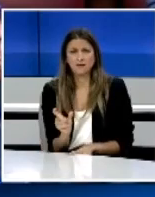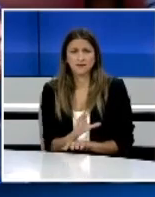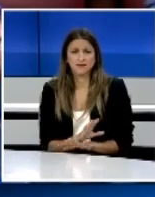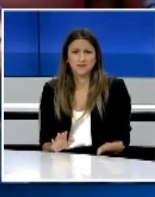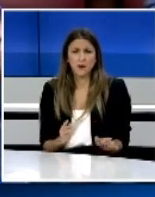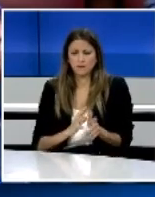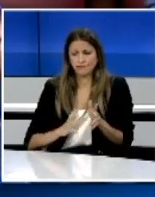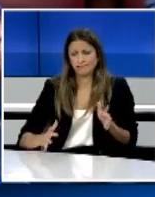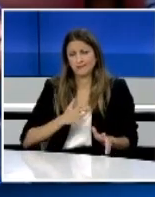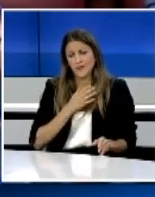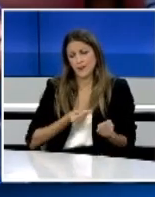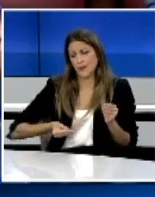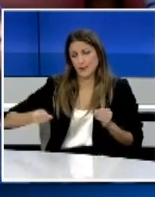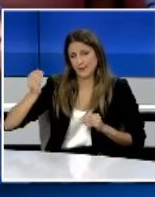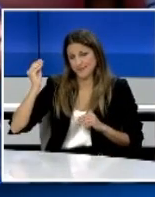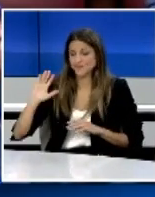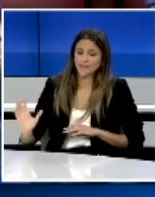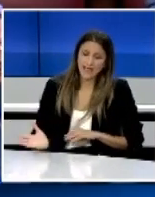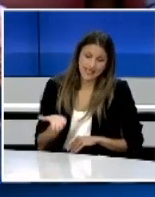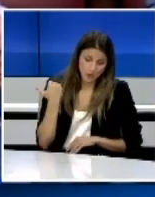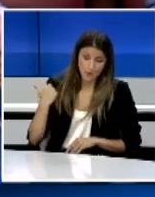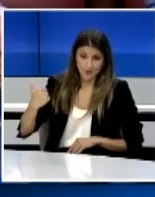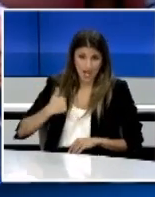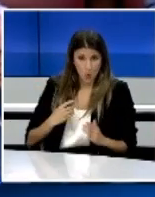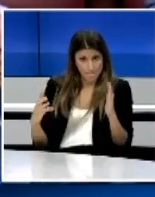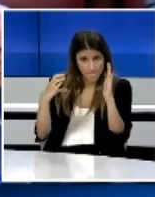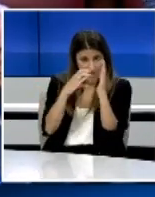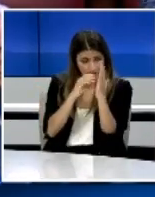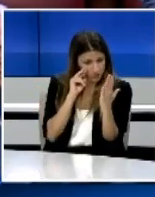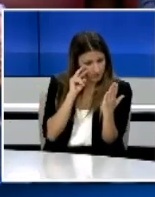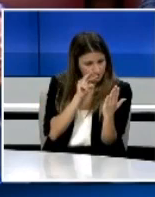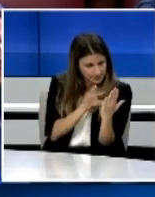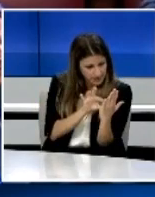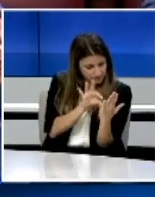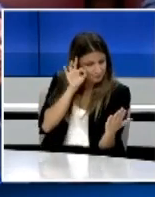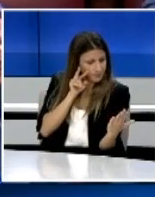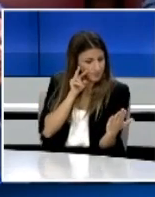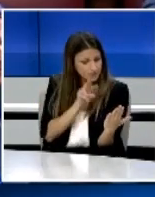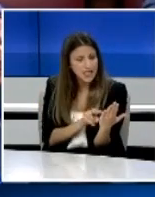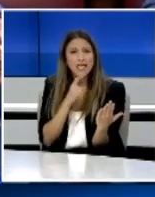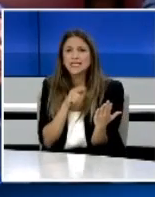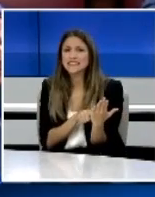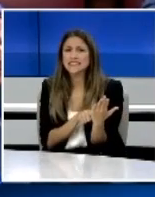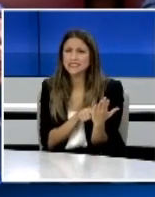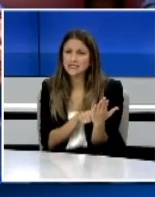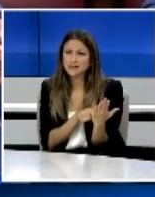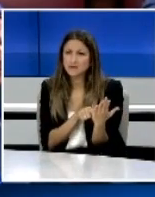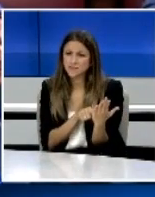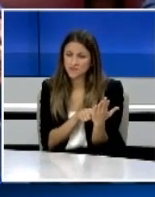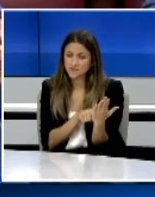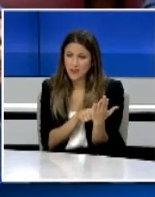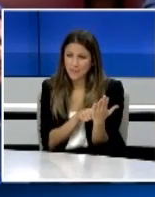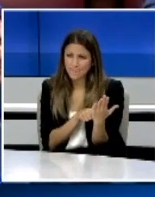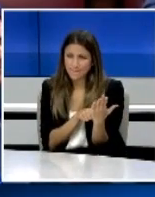οποίο διάβασα από το συγκεκριμένο παράγραφο λέει το πάρα πολύ εξής, το πάρα πολύ